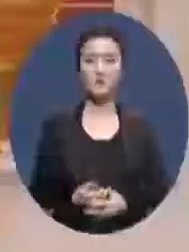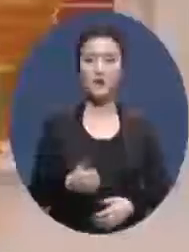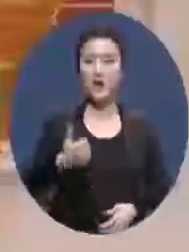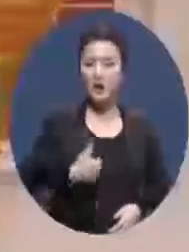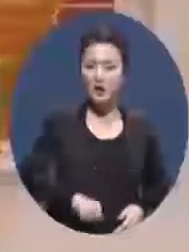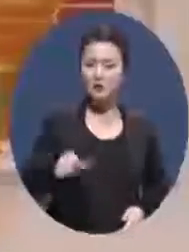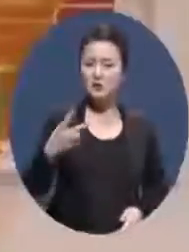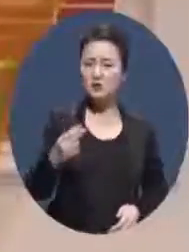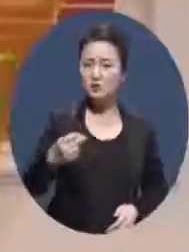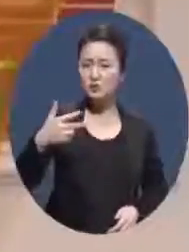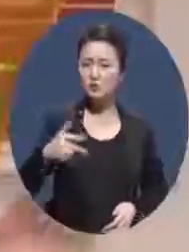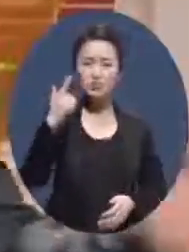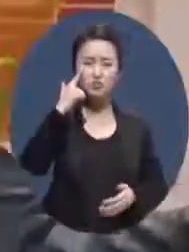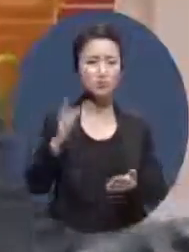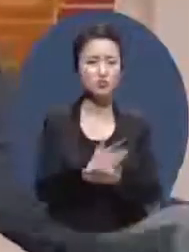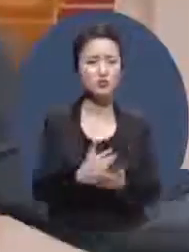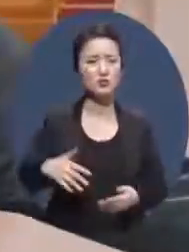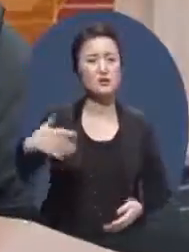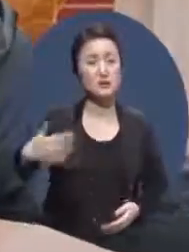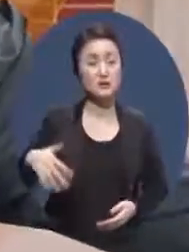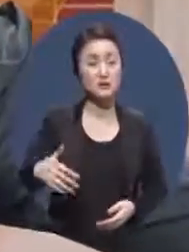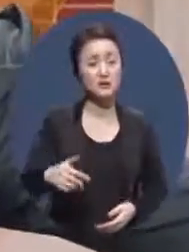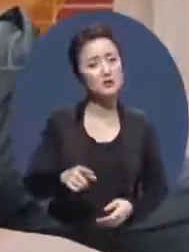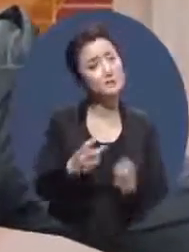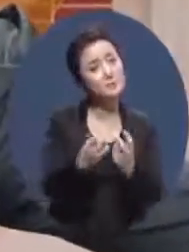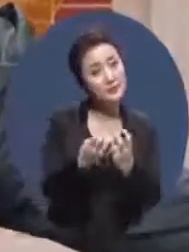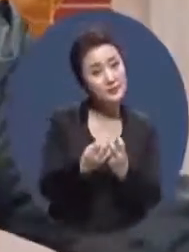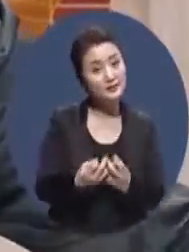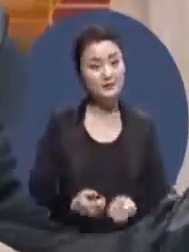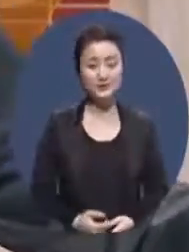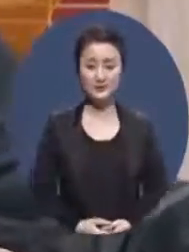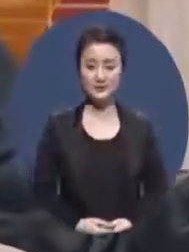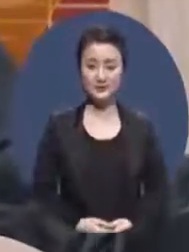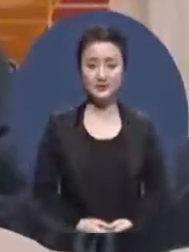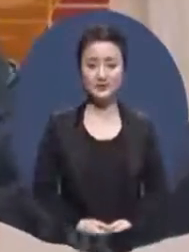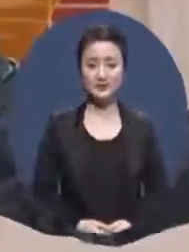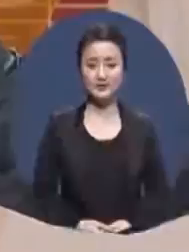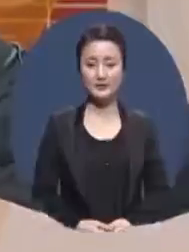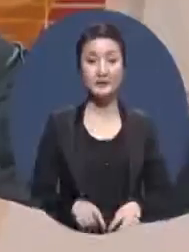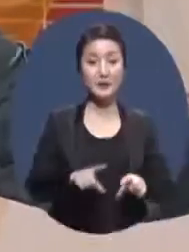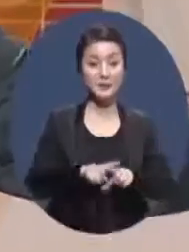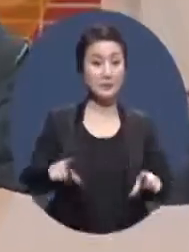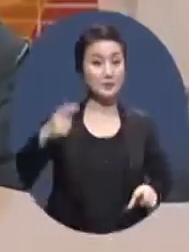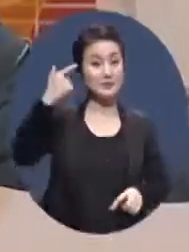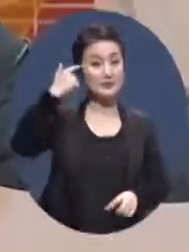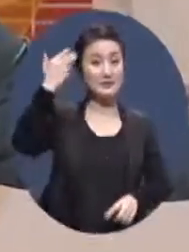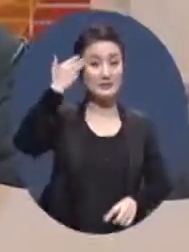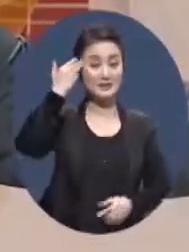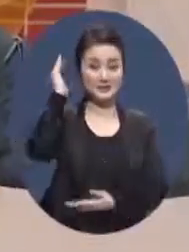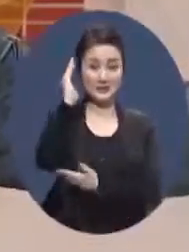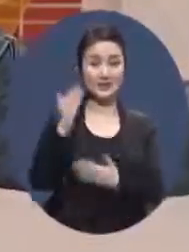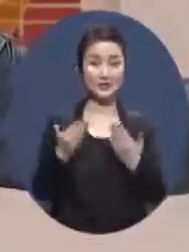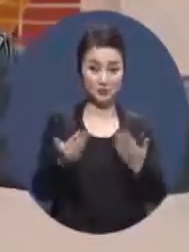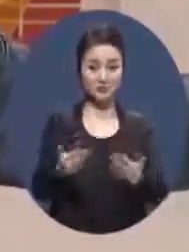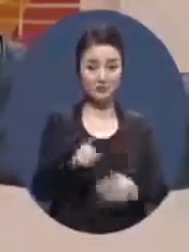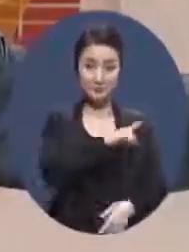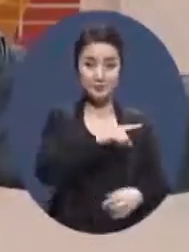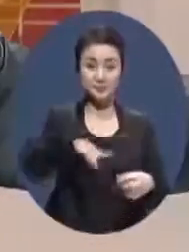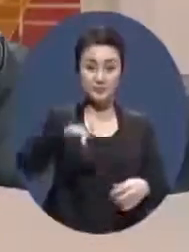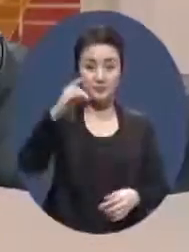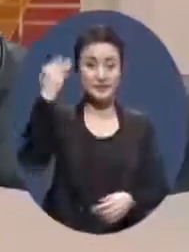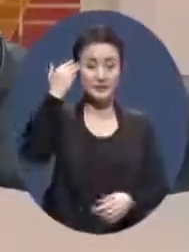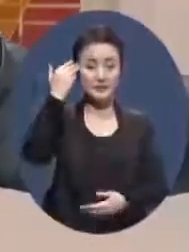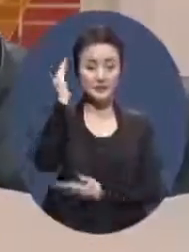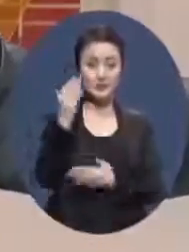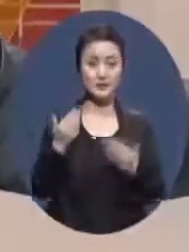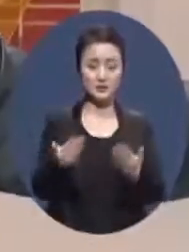보통은 이제 대소변 가리기나 이런 것들은 일반적인 걸 제가 좀 말씀을 드리면은요. 이거는 네. 우리가 일단은 어머님이 아까 주변에서 너무 막